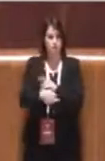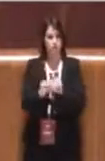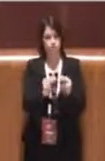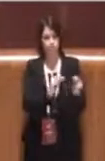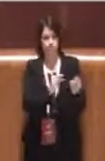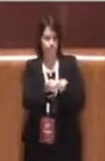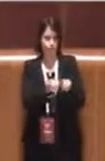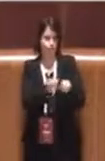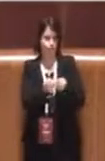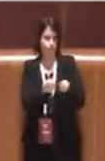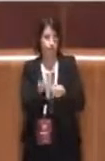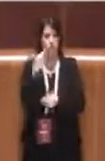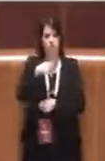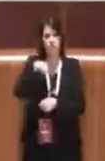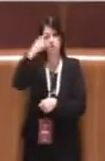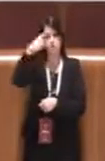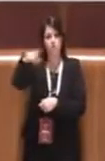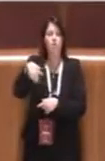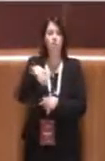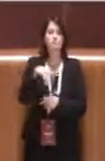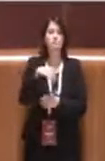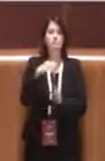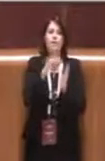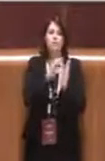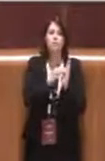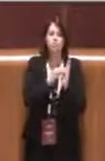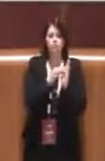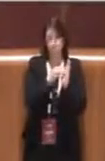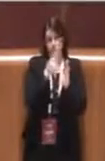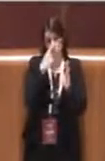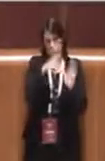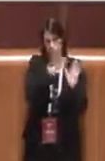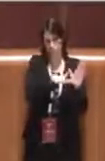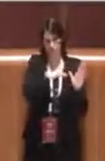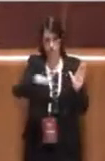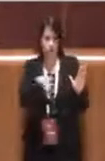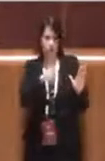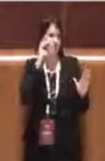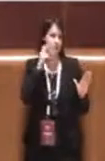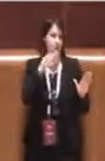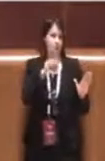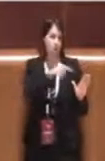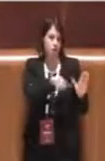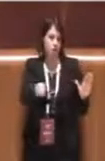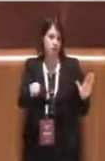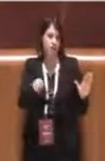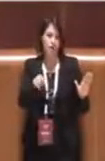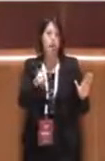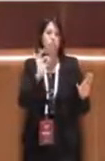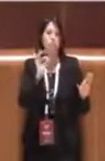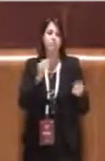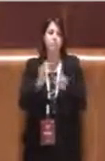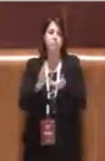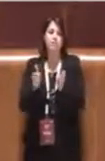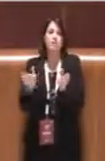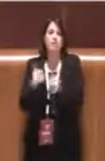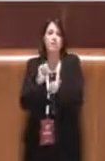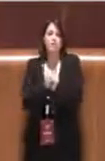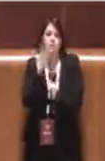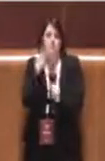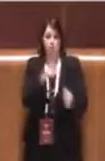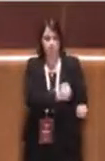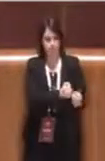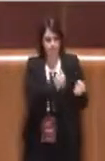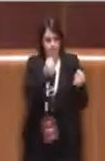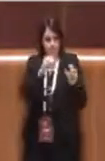diversi punti verde qualità vorrebbero essere assegnati al Dipartimento Sport. Questo non è ancora avvenuto